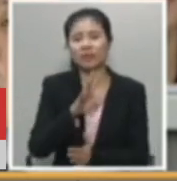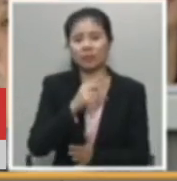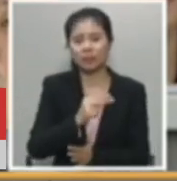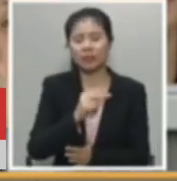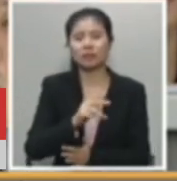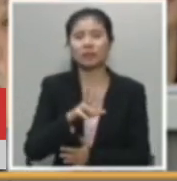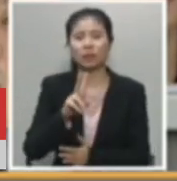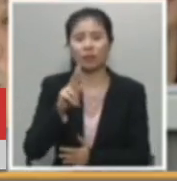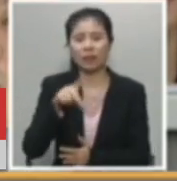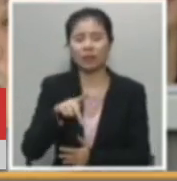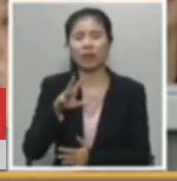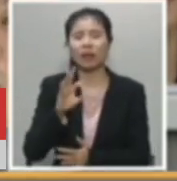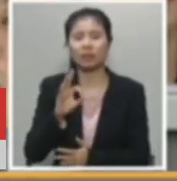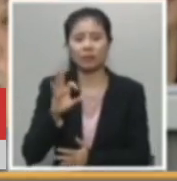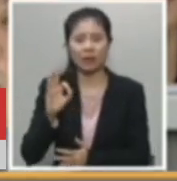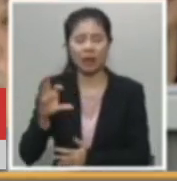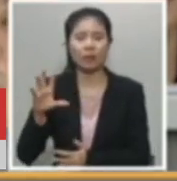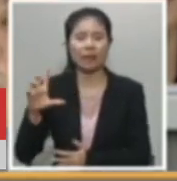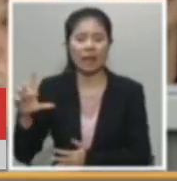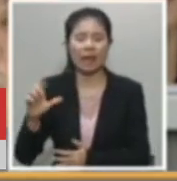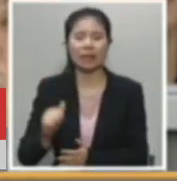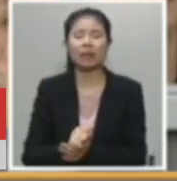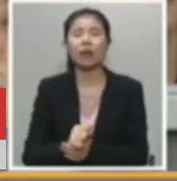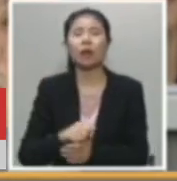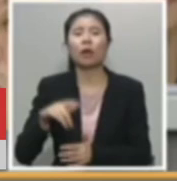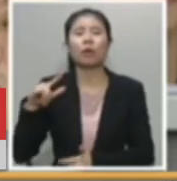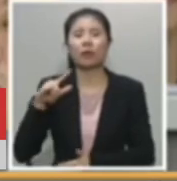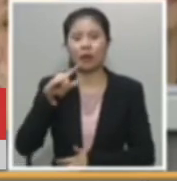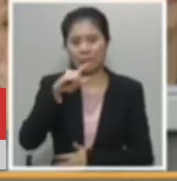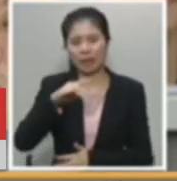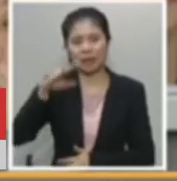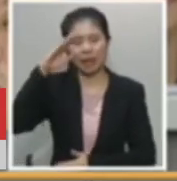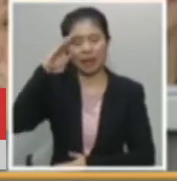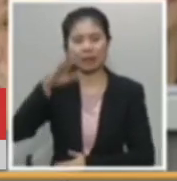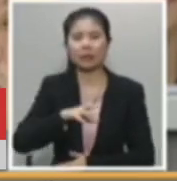42,599 ล้านบาทกองทัพอากาศอีก